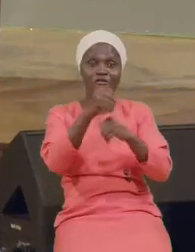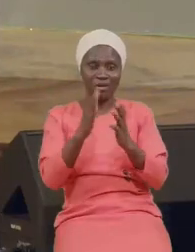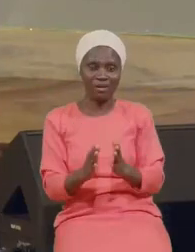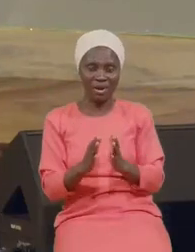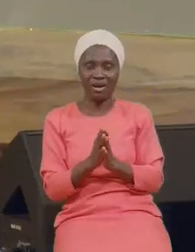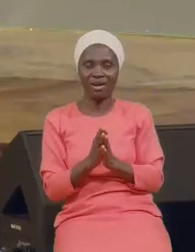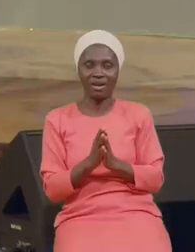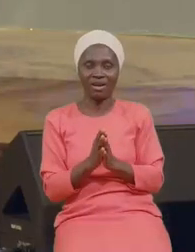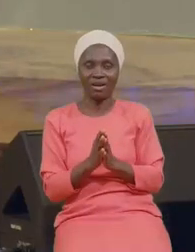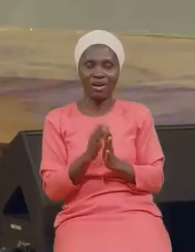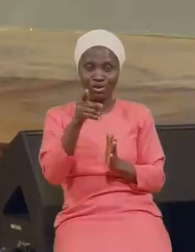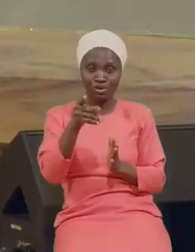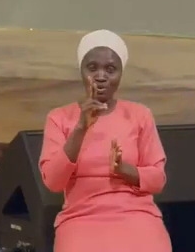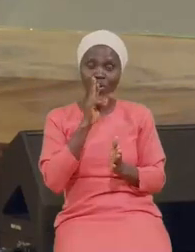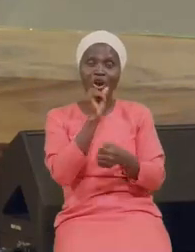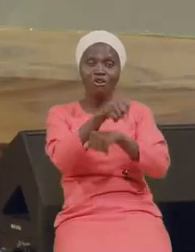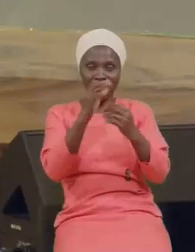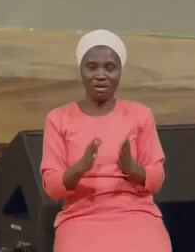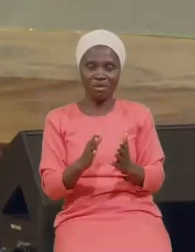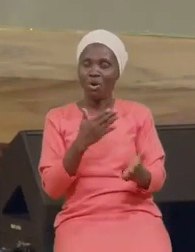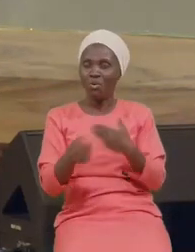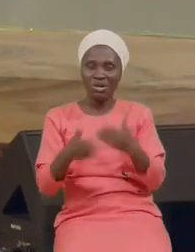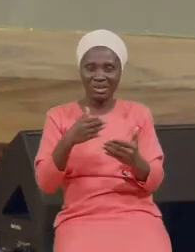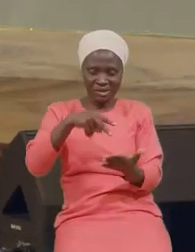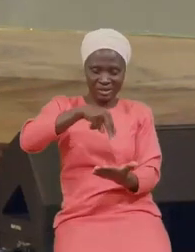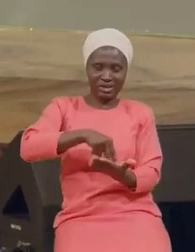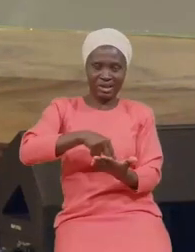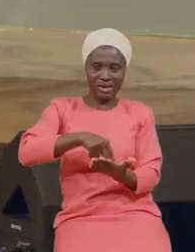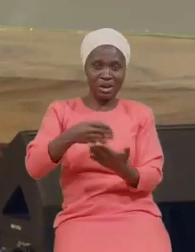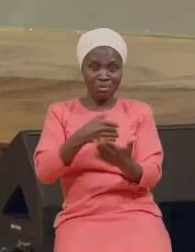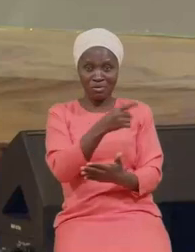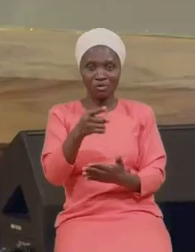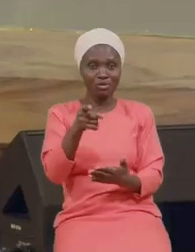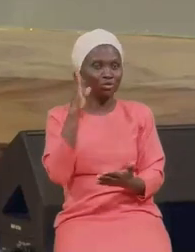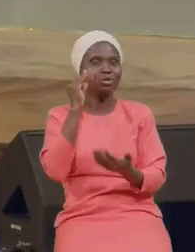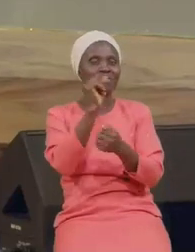tu es vainqueur quelque chose qui tient devant toi tu es vainqueur